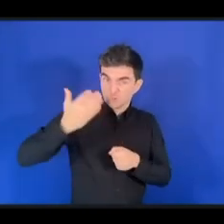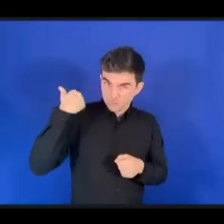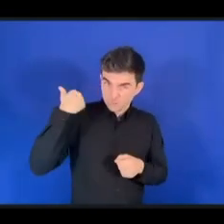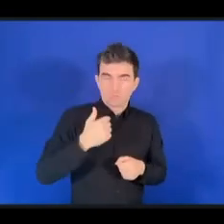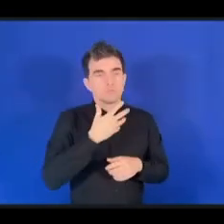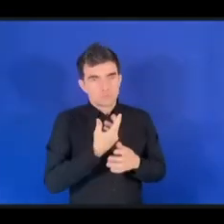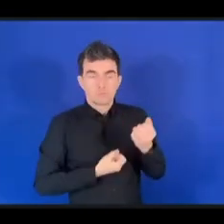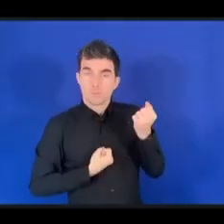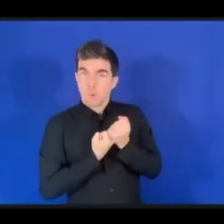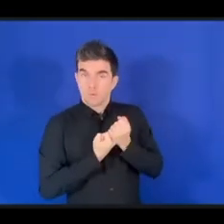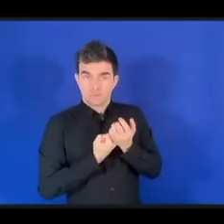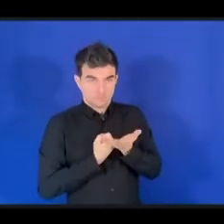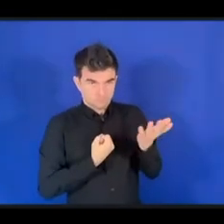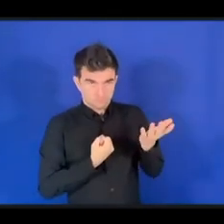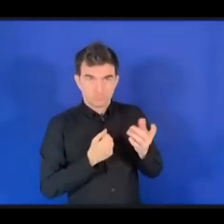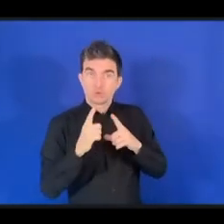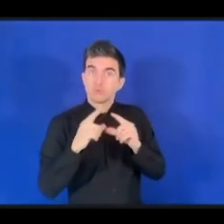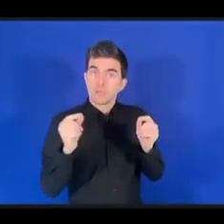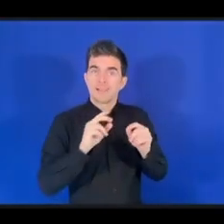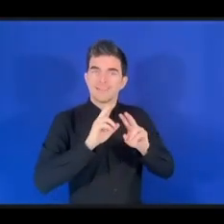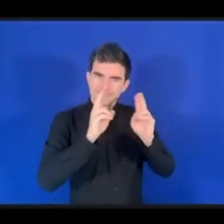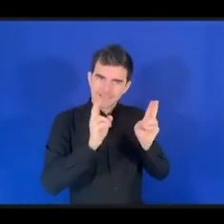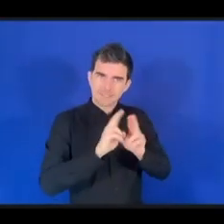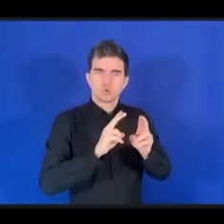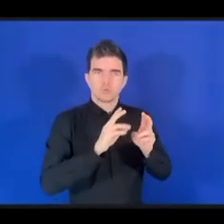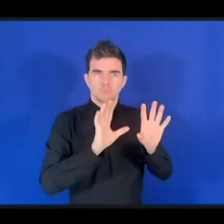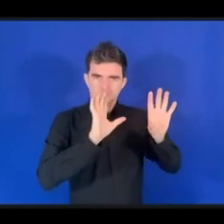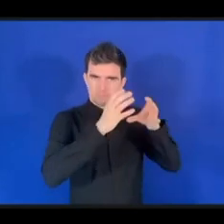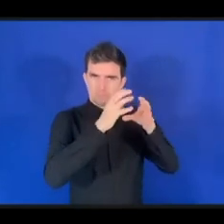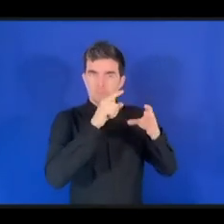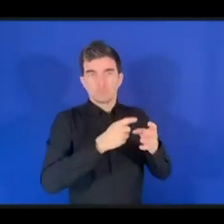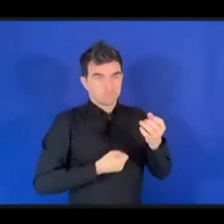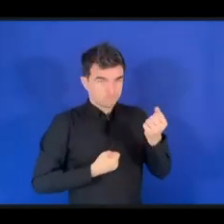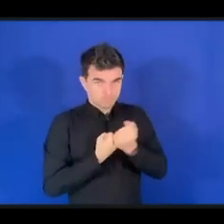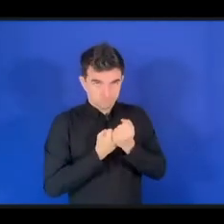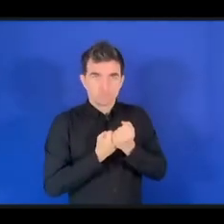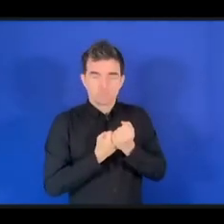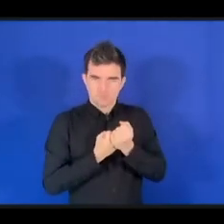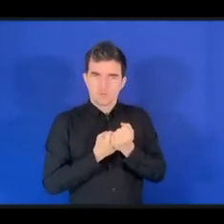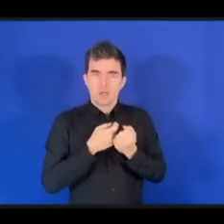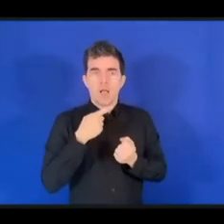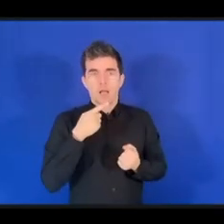国际合作署的安排下来的。而我当时那个